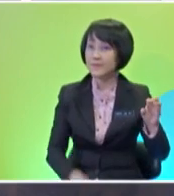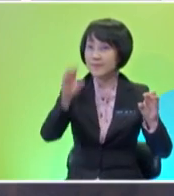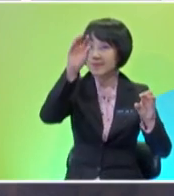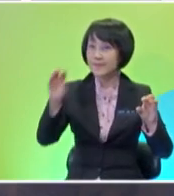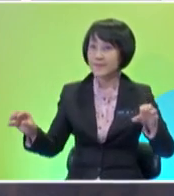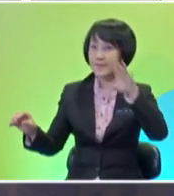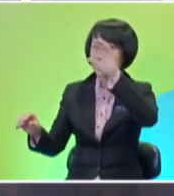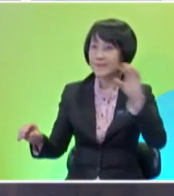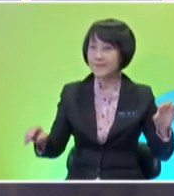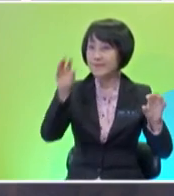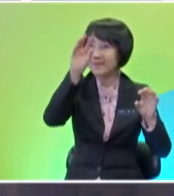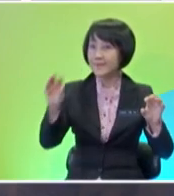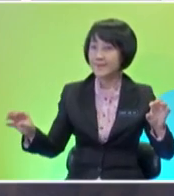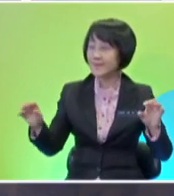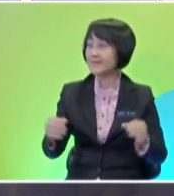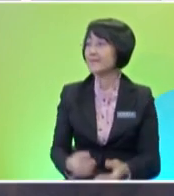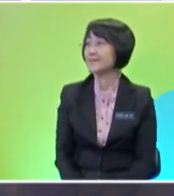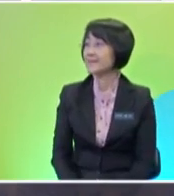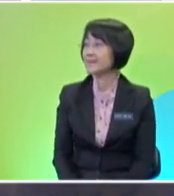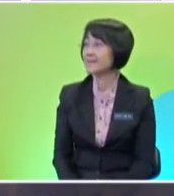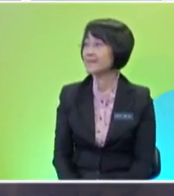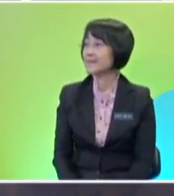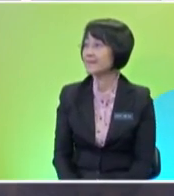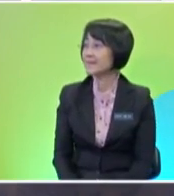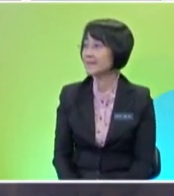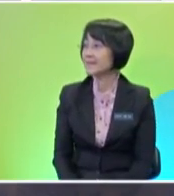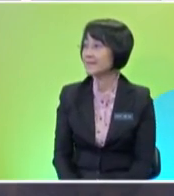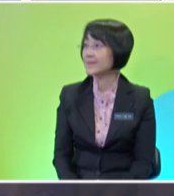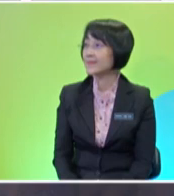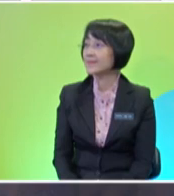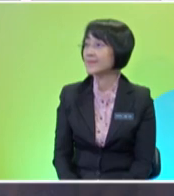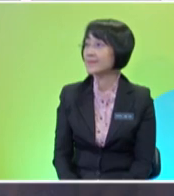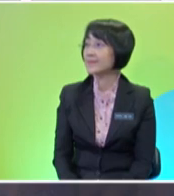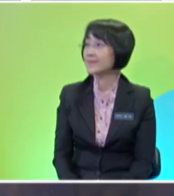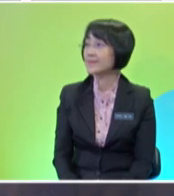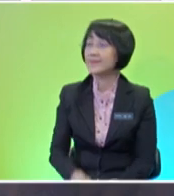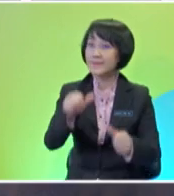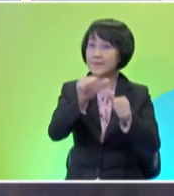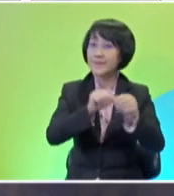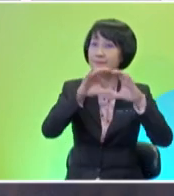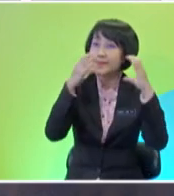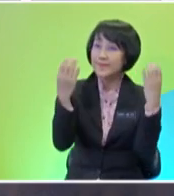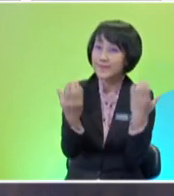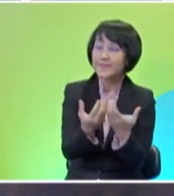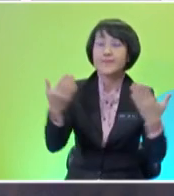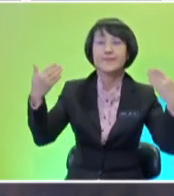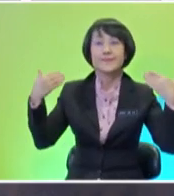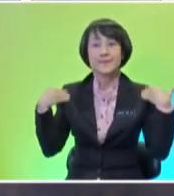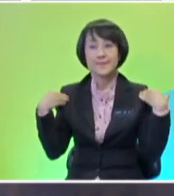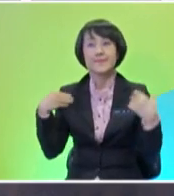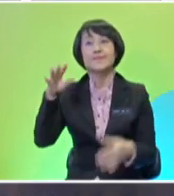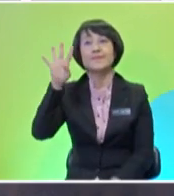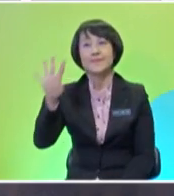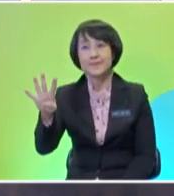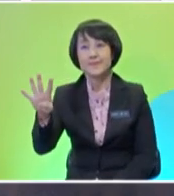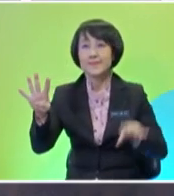dua satu dua satu dua jadi setiap kumpulan ada 4